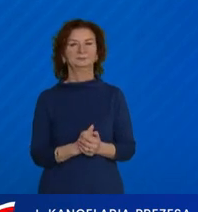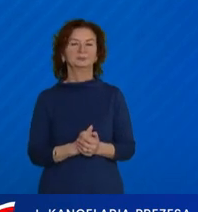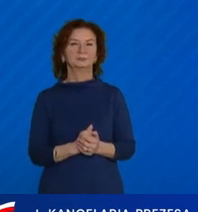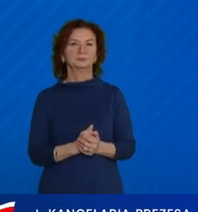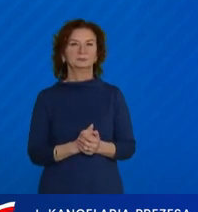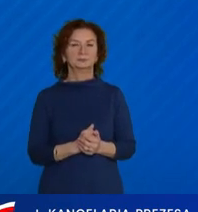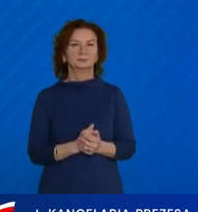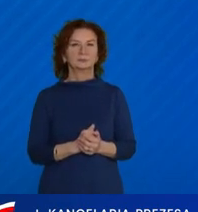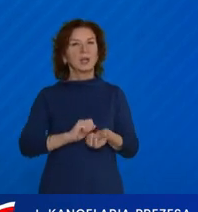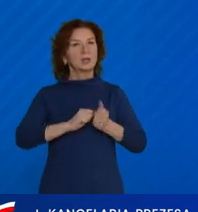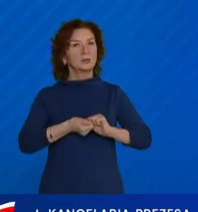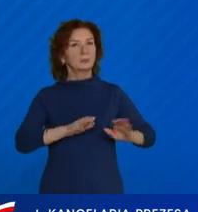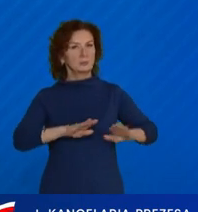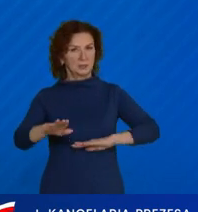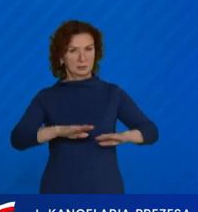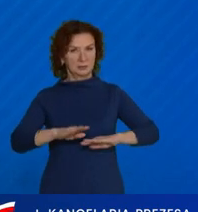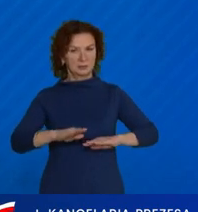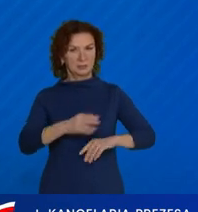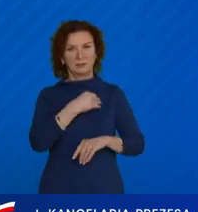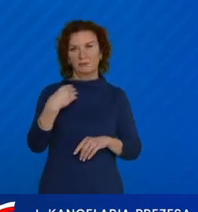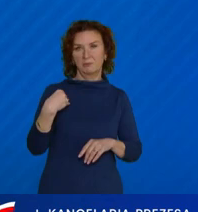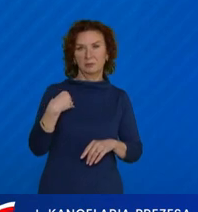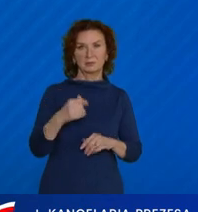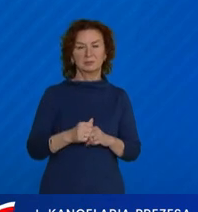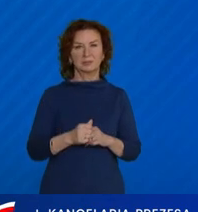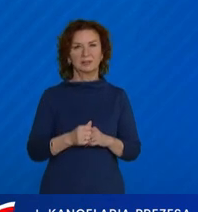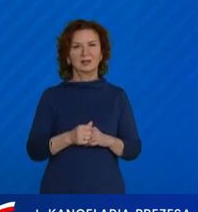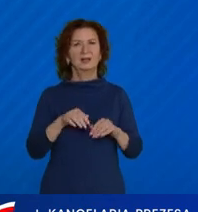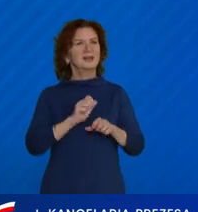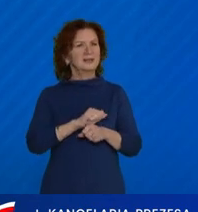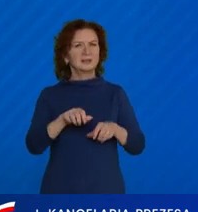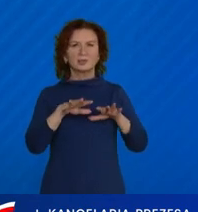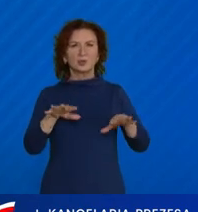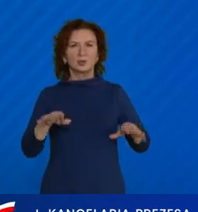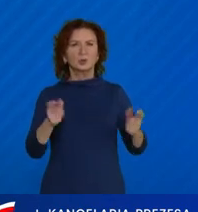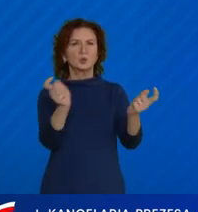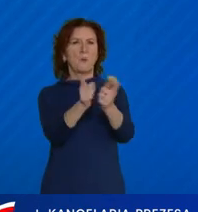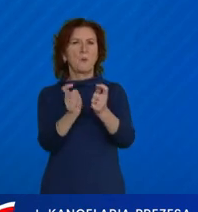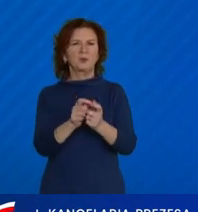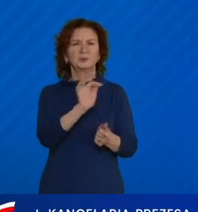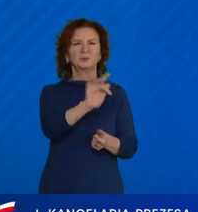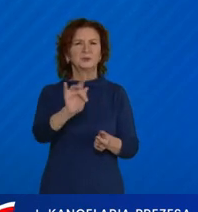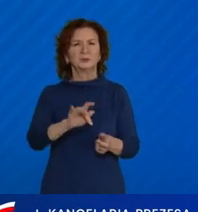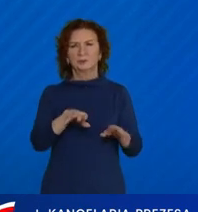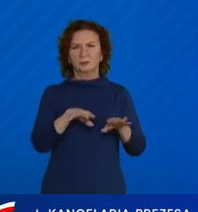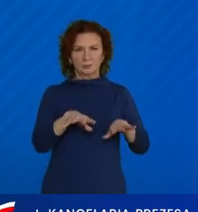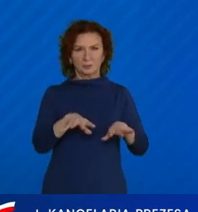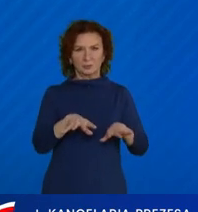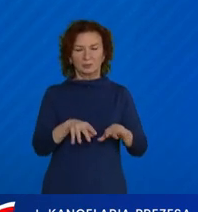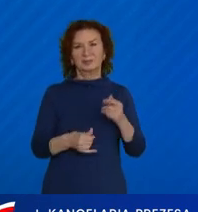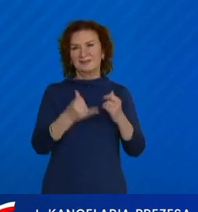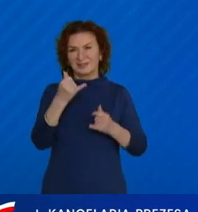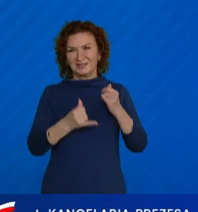polega. Są miejsca w Polsce, gdzie jest dużo punktów i nawet przy tych ograniczeniach w dostawach